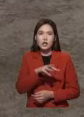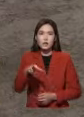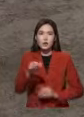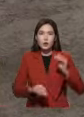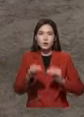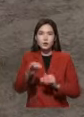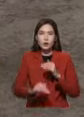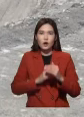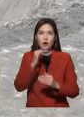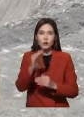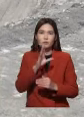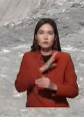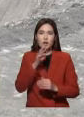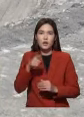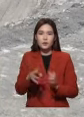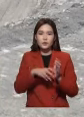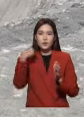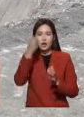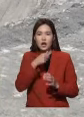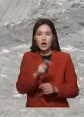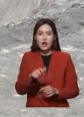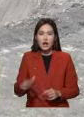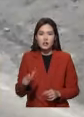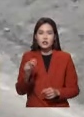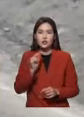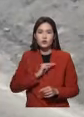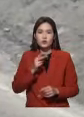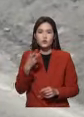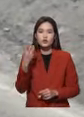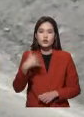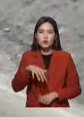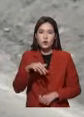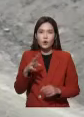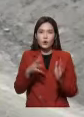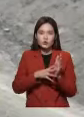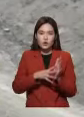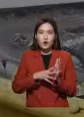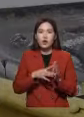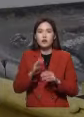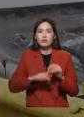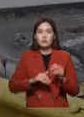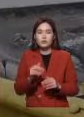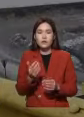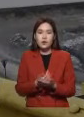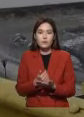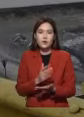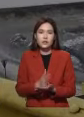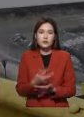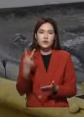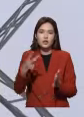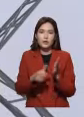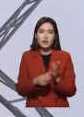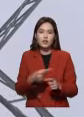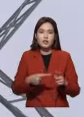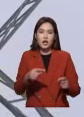жетті. Кәсіпорында 1900-ден астам адам жұмыс істейді. Оның 359-ы карьерде кен қазады. 26,5 миллион